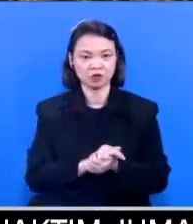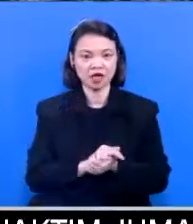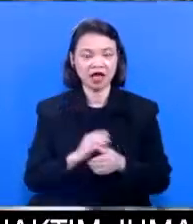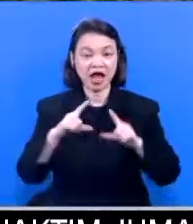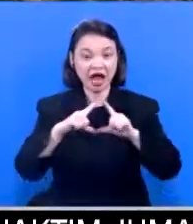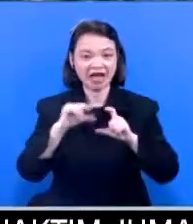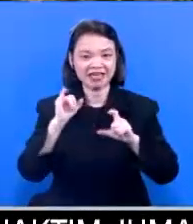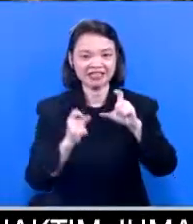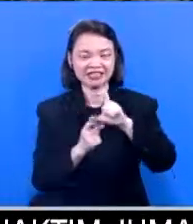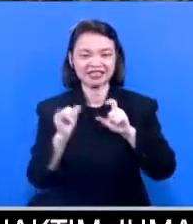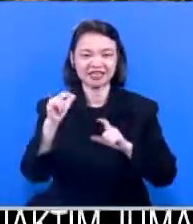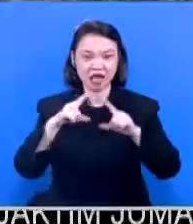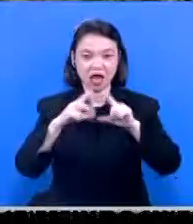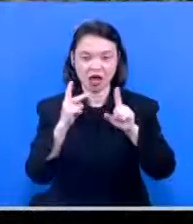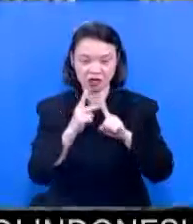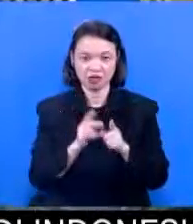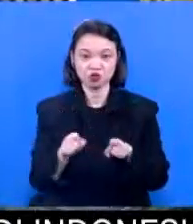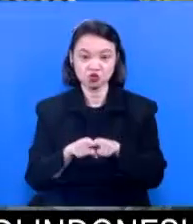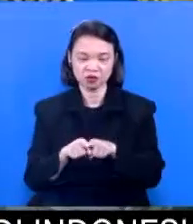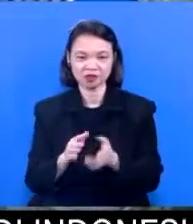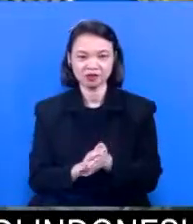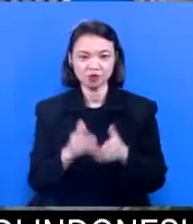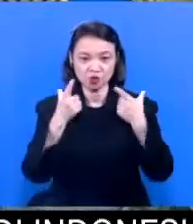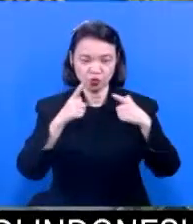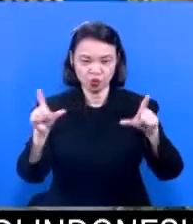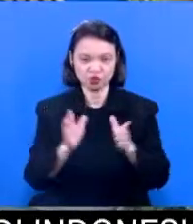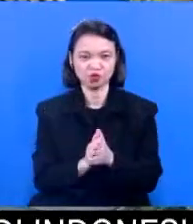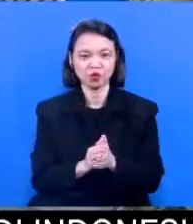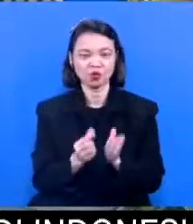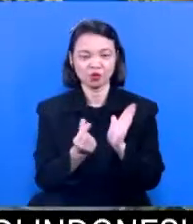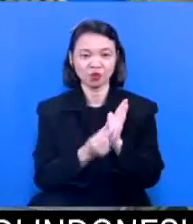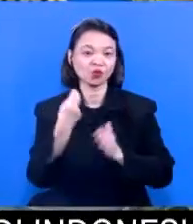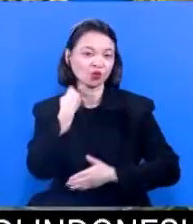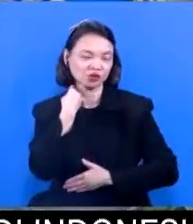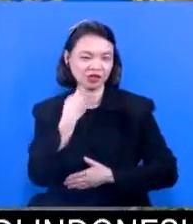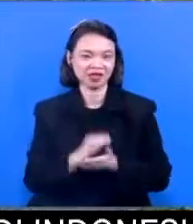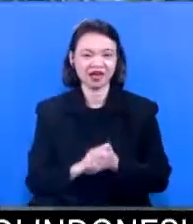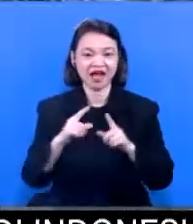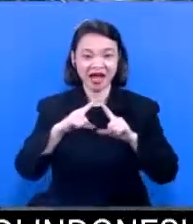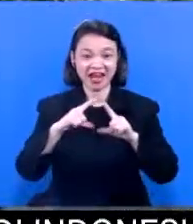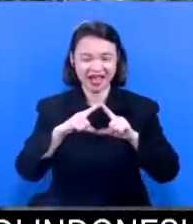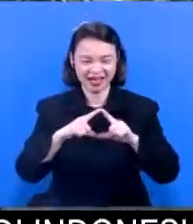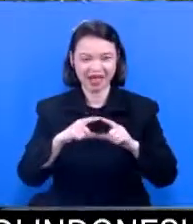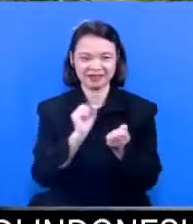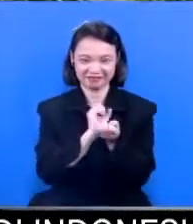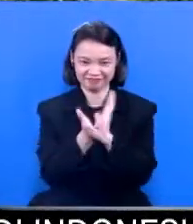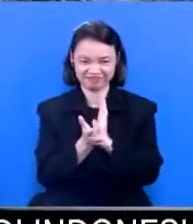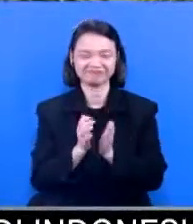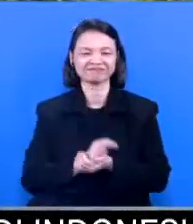Aisyah Azahra Sudarmanto juga diterima di Fakultas Kedokteran UNAIR. Catur Priambodo, Ponorogo, Jawa Timur.